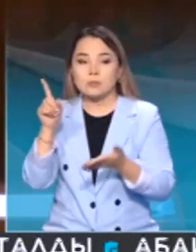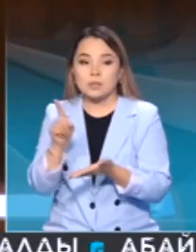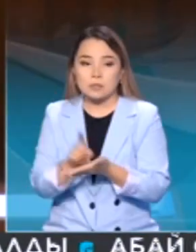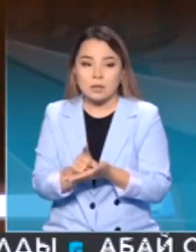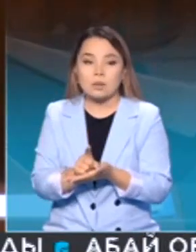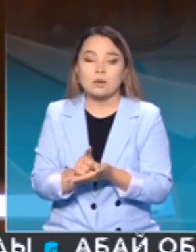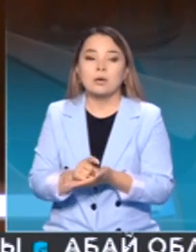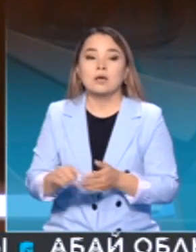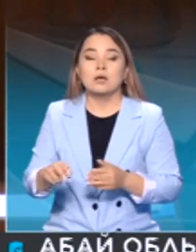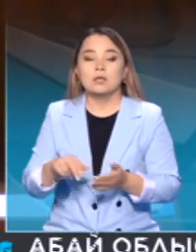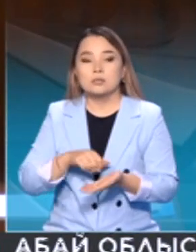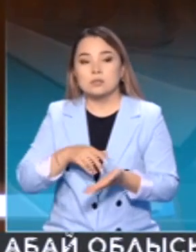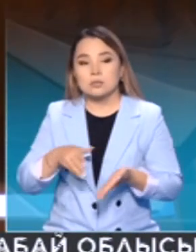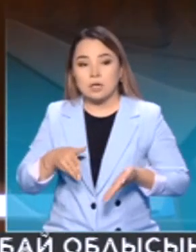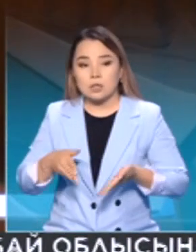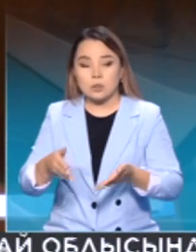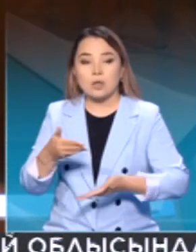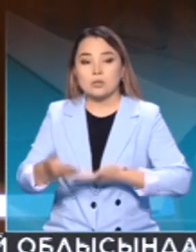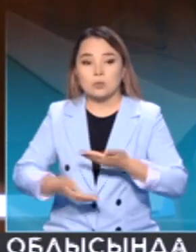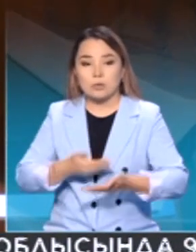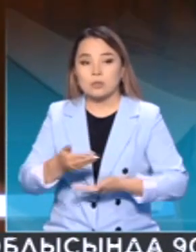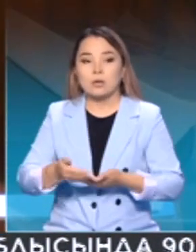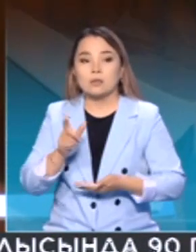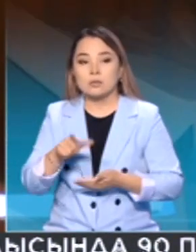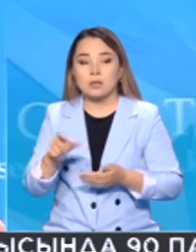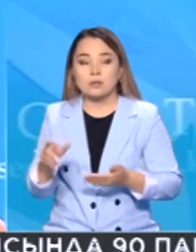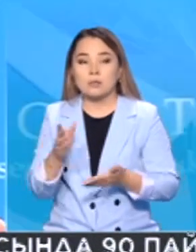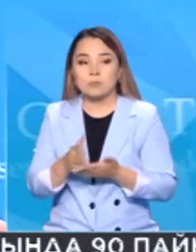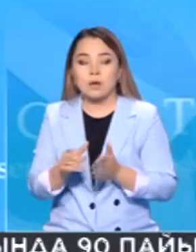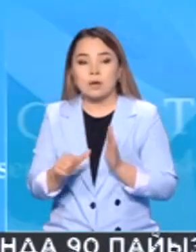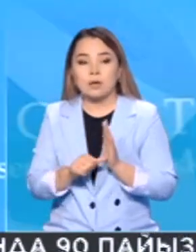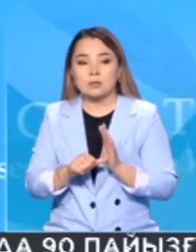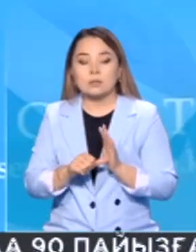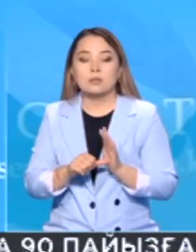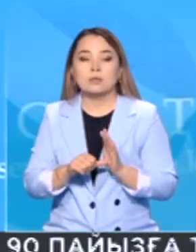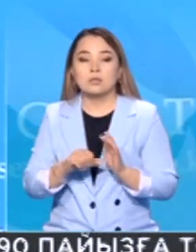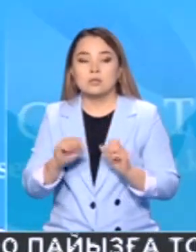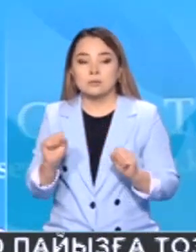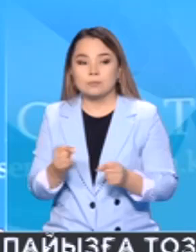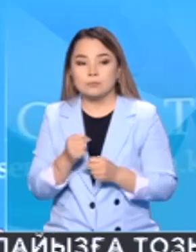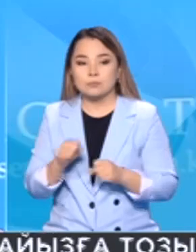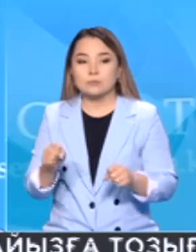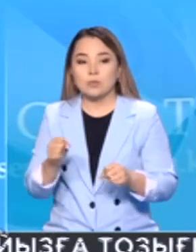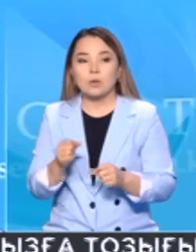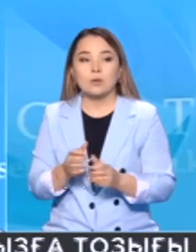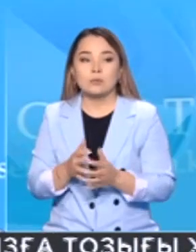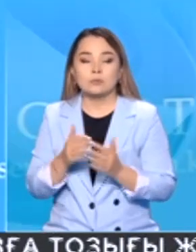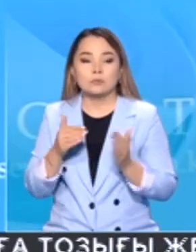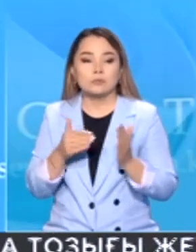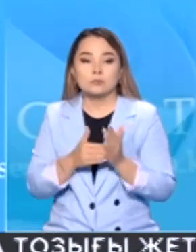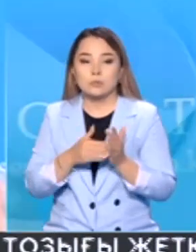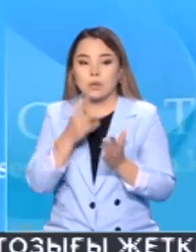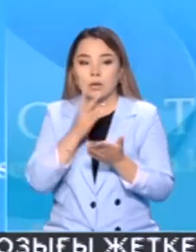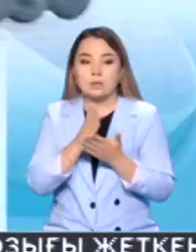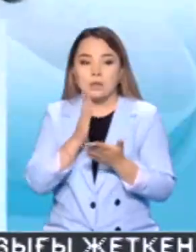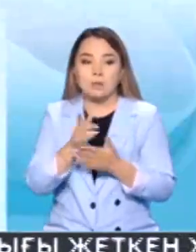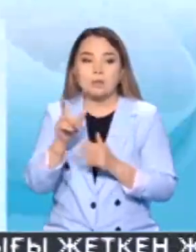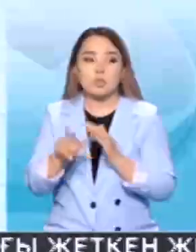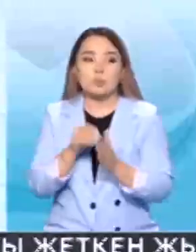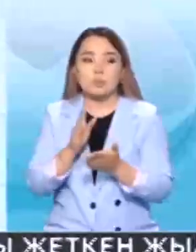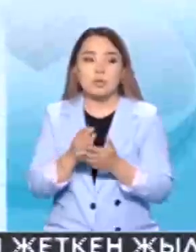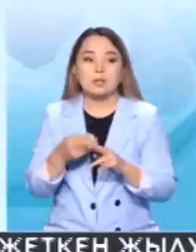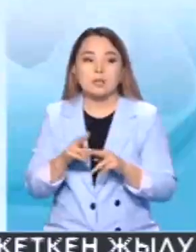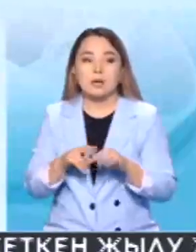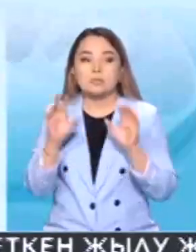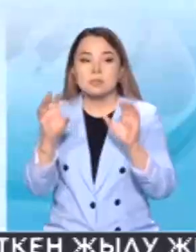сондай-ақ тротуарлар арқылы самокат иелері 6 шақырым жылдамдықпен ғана жүре алатын болады. Алайда депутаттар заңның дәл